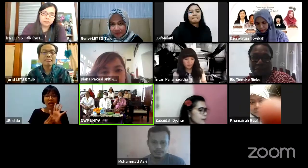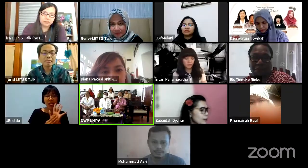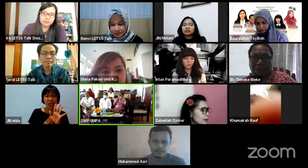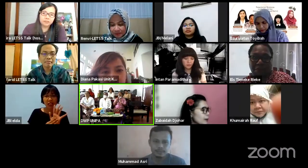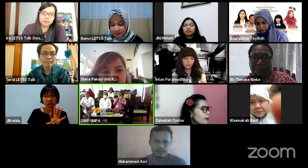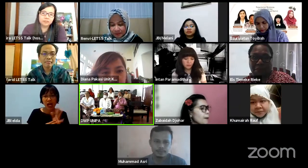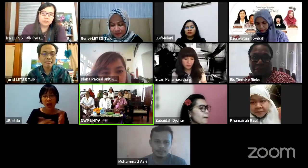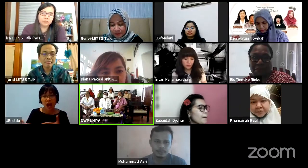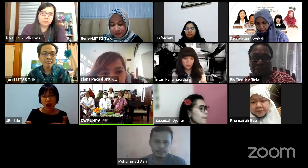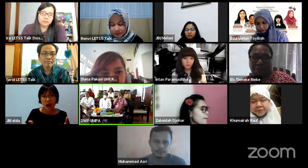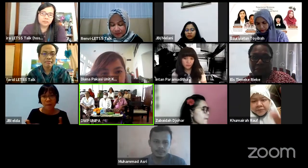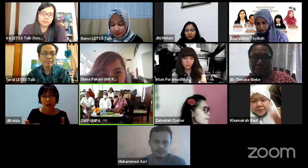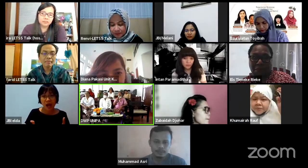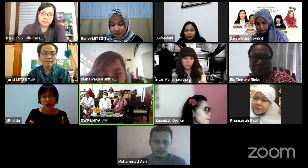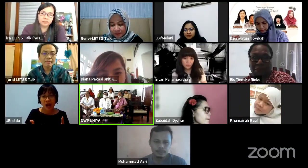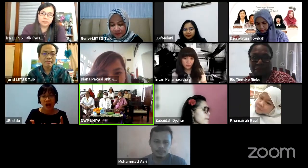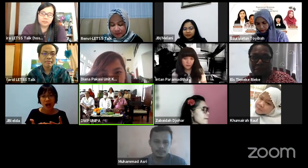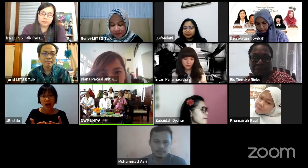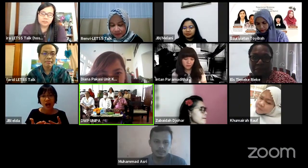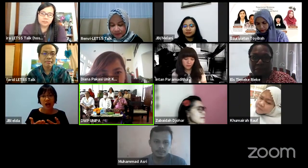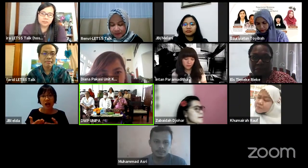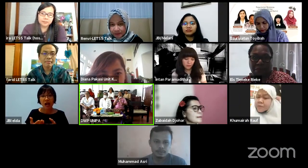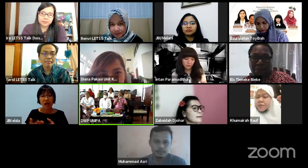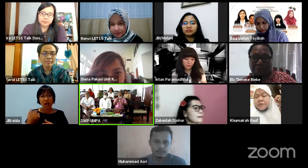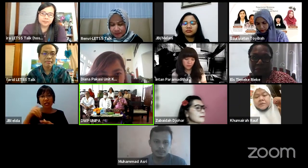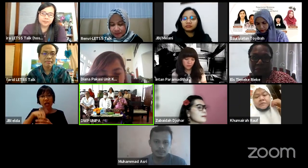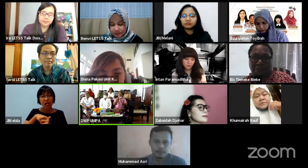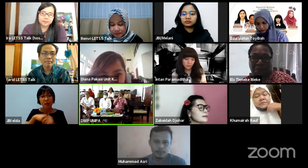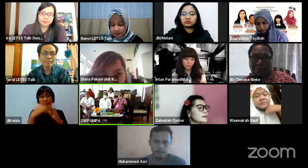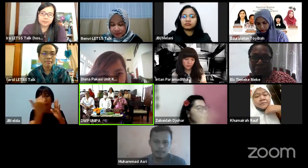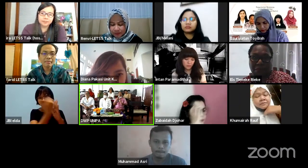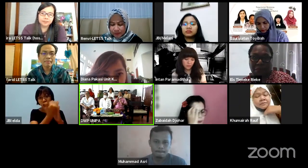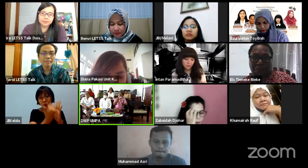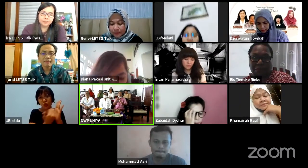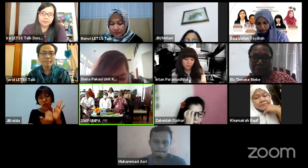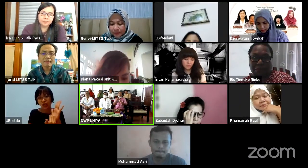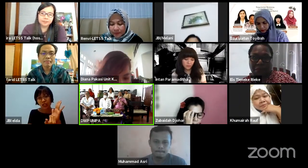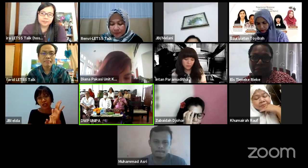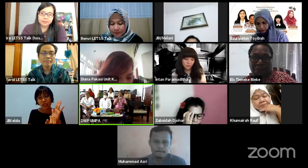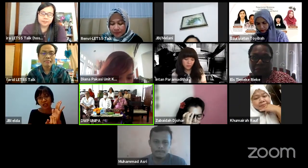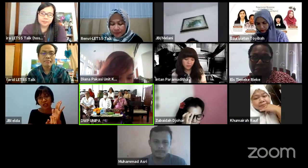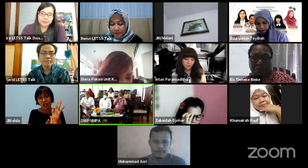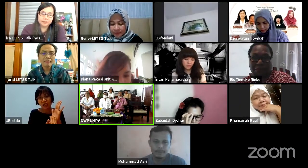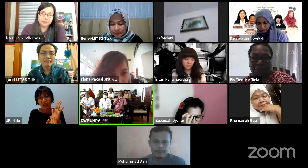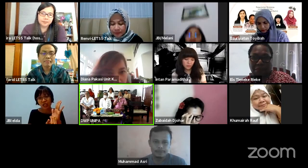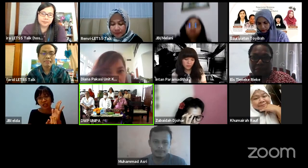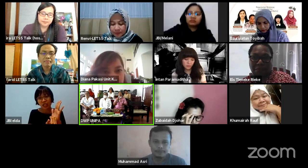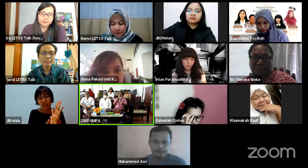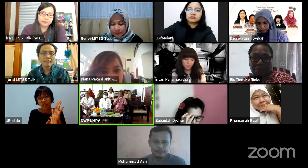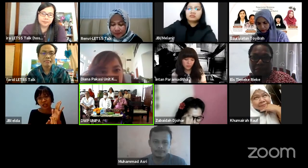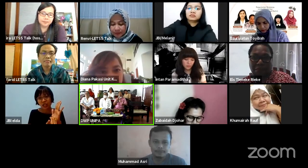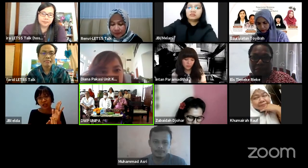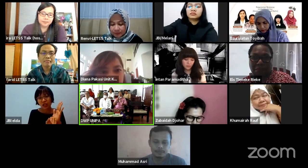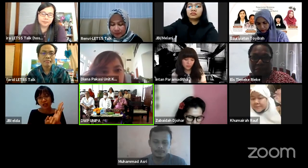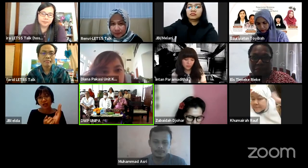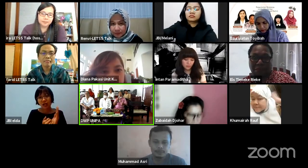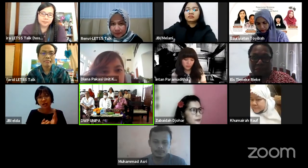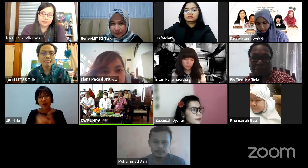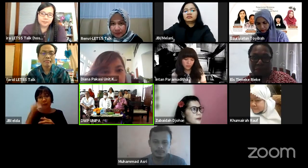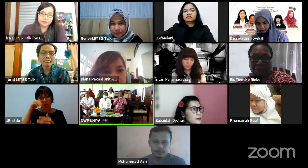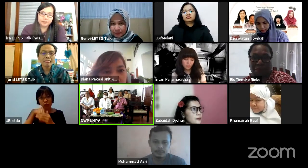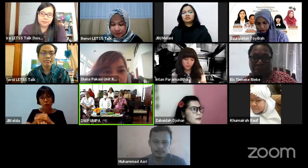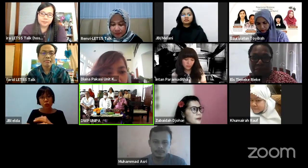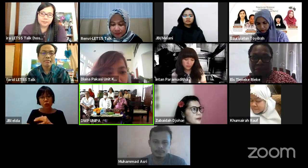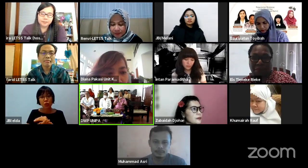di dalam kode etik tersebut. Jadi dia laki-laki bukan sebagai korban secara langsung, tetapi juga laki-laki